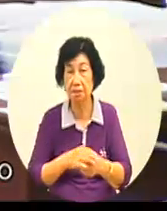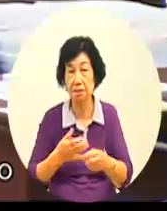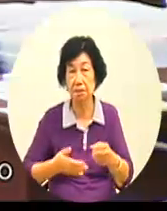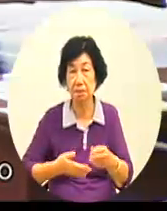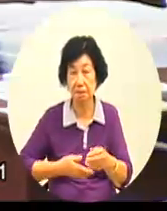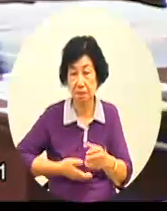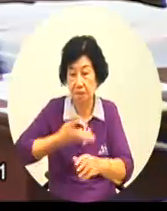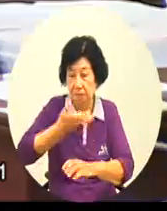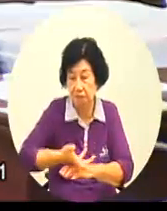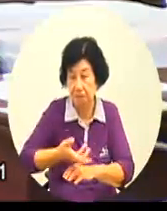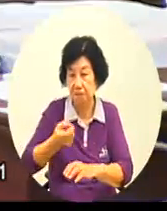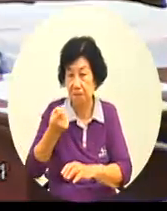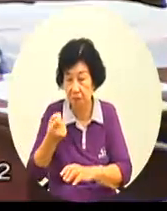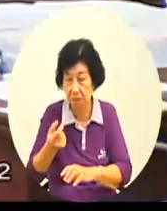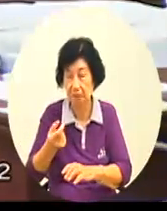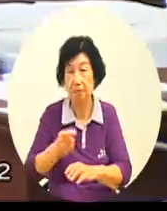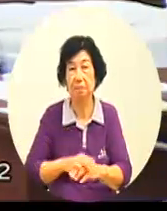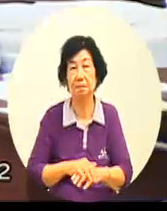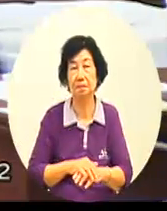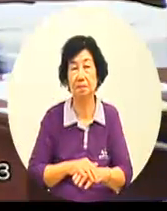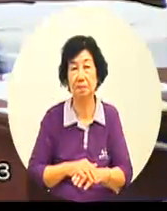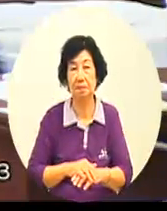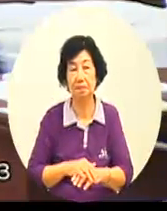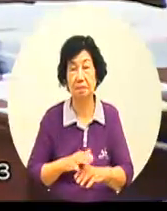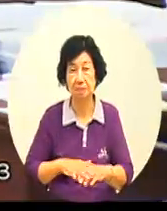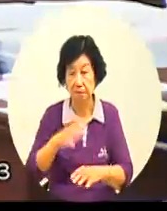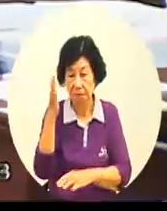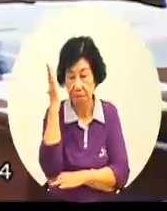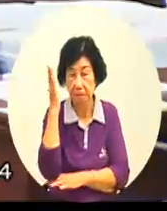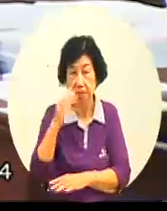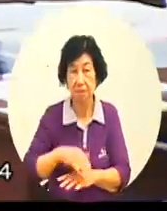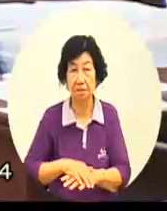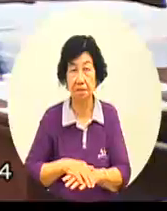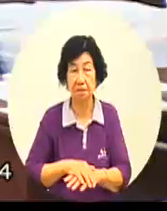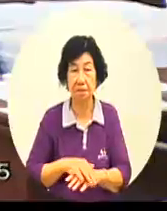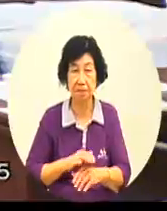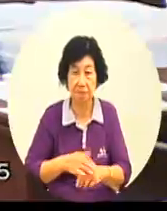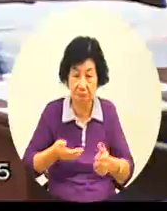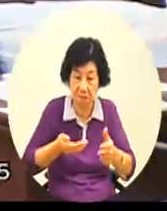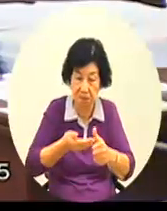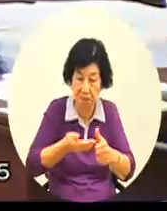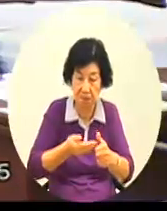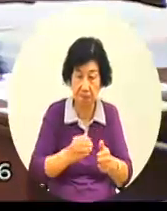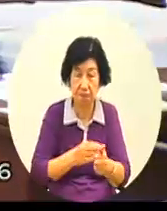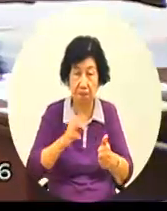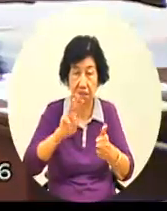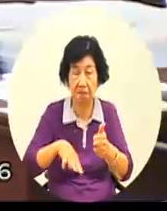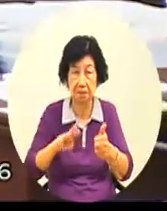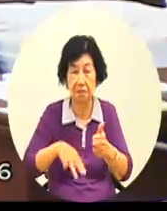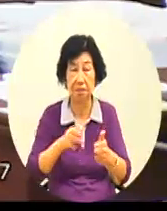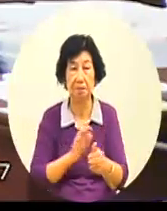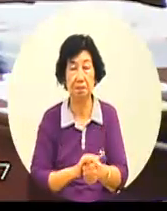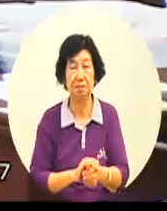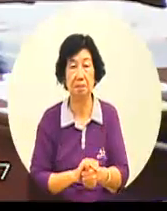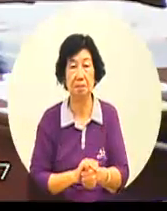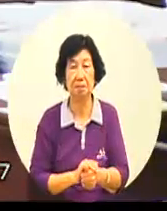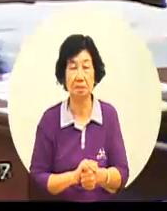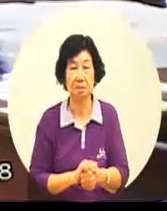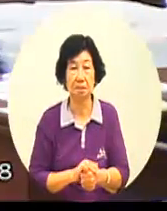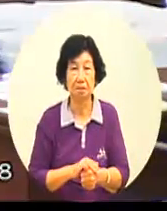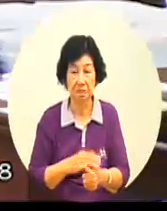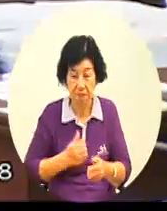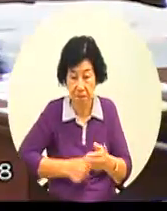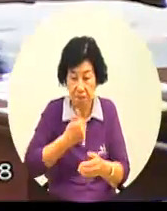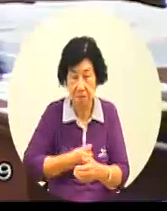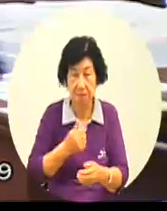就是说我们的政府应该在这一块，在培训成功真的有留在